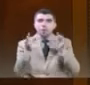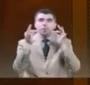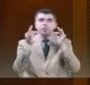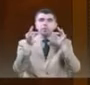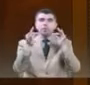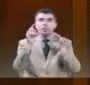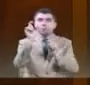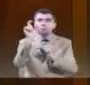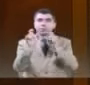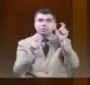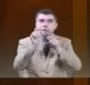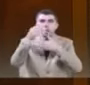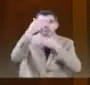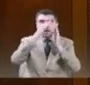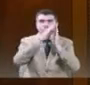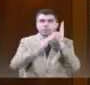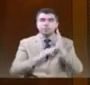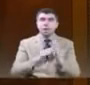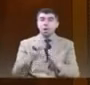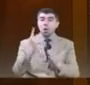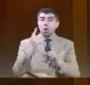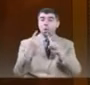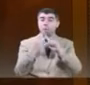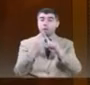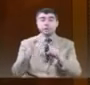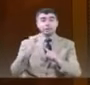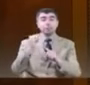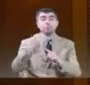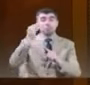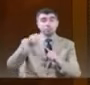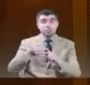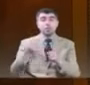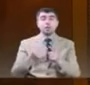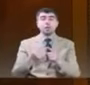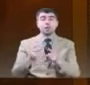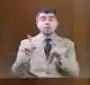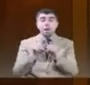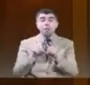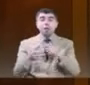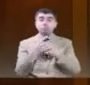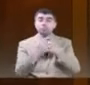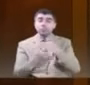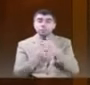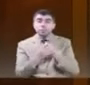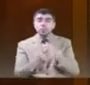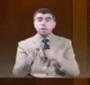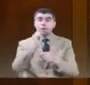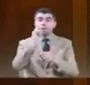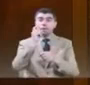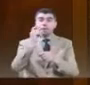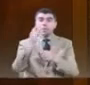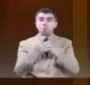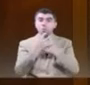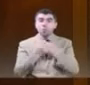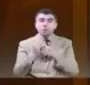للمواطنين. المرحلة الأولى وهي ضرورية ومستعجلة، وتهدف إلى معالجة العجز المتفاقم لنظام المعاشات المدنية